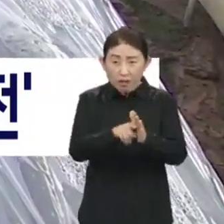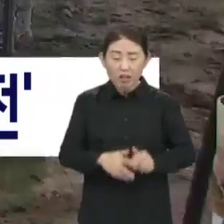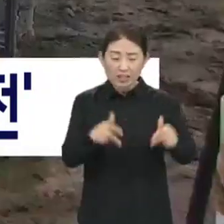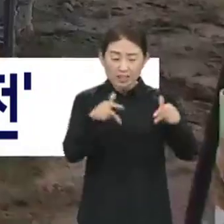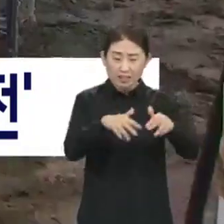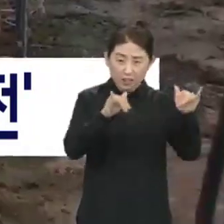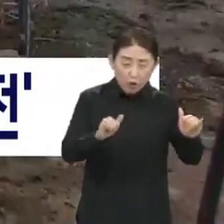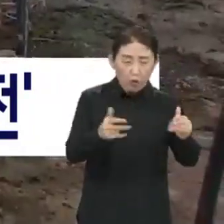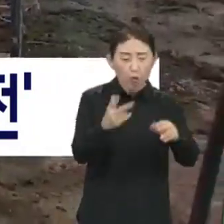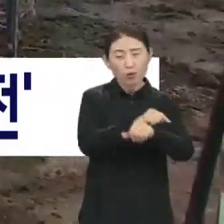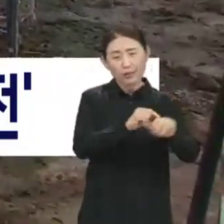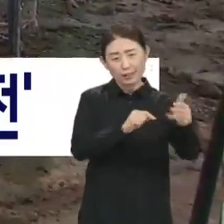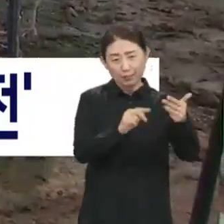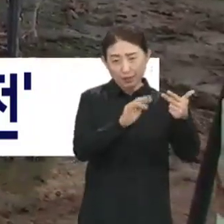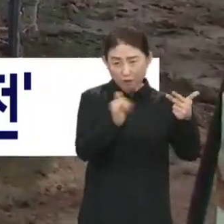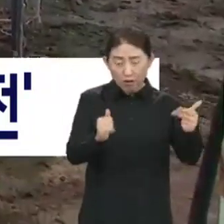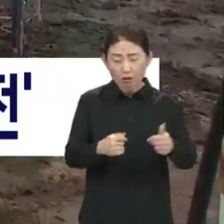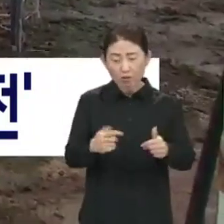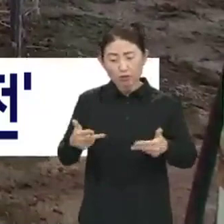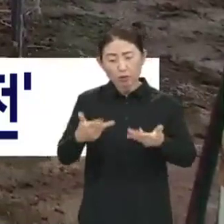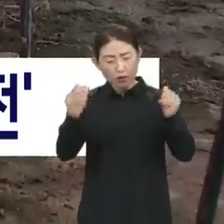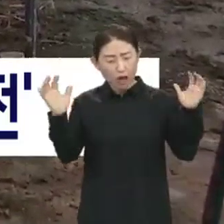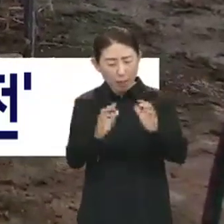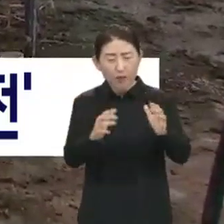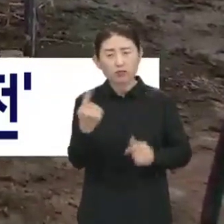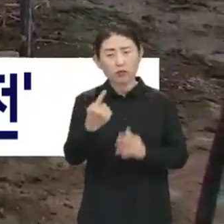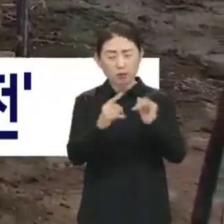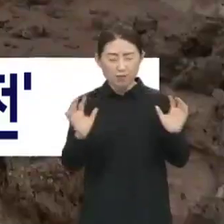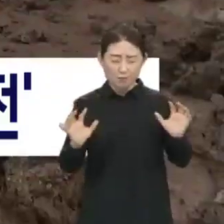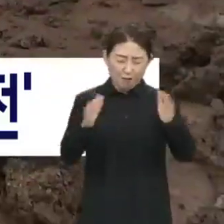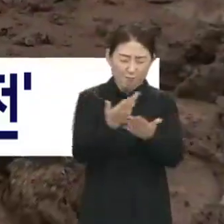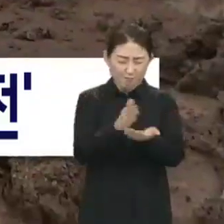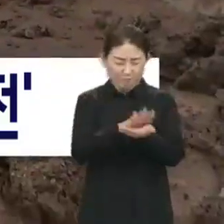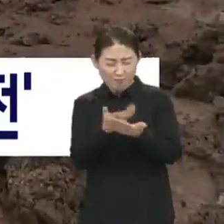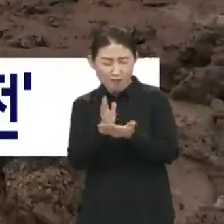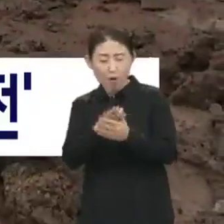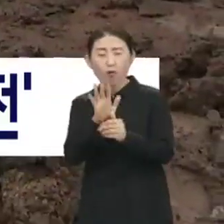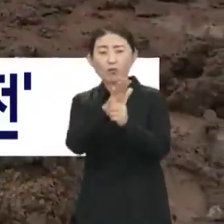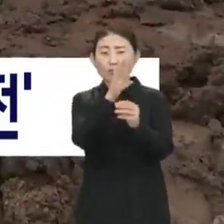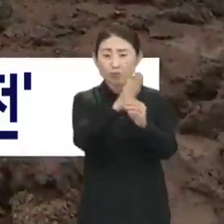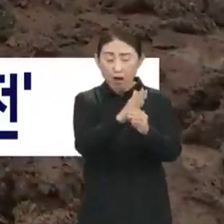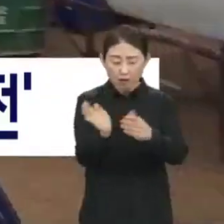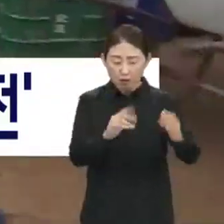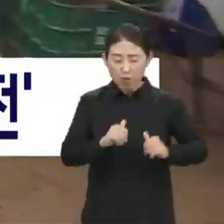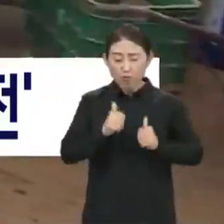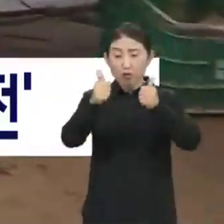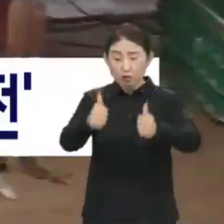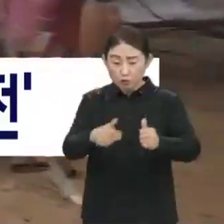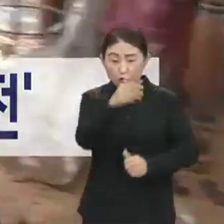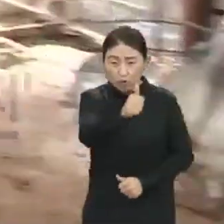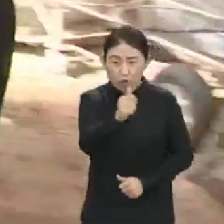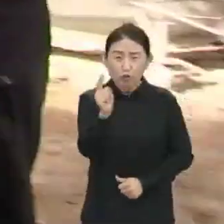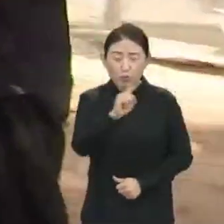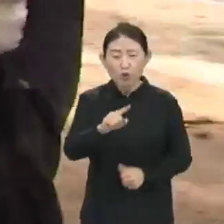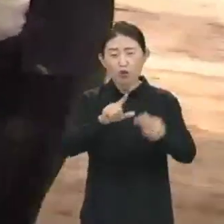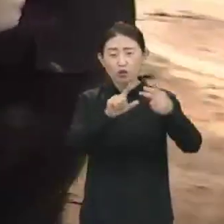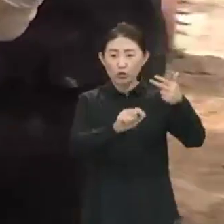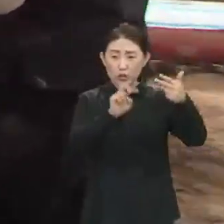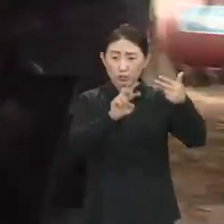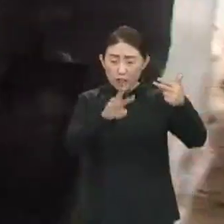직원 700여 명과 자원봉사자 등 1,000여 명이 작업에 대거 투입됐습니다. 부여군도 박정현 군수가